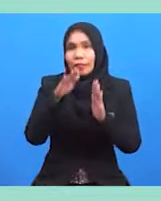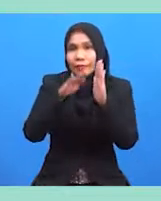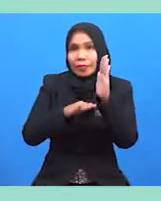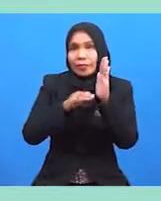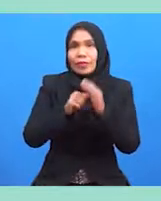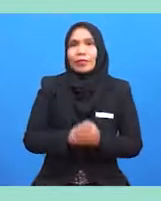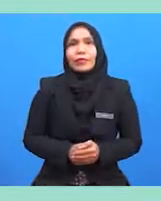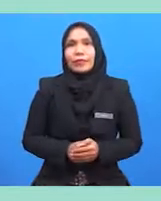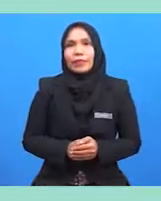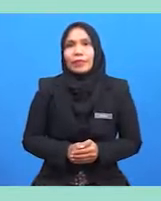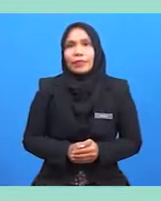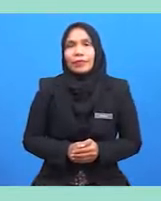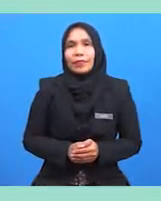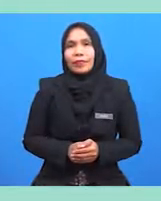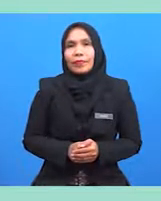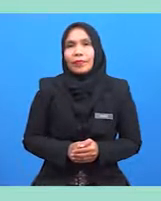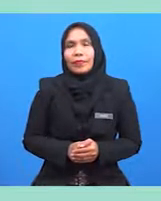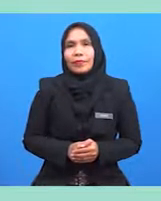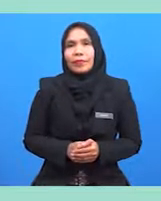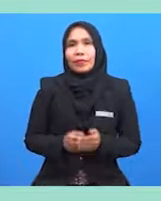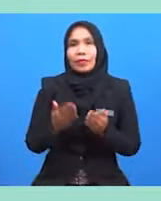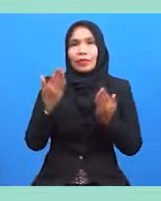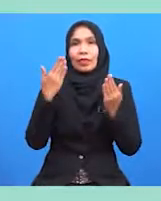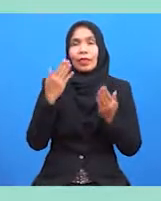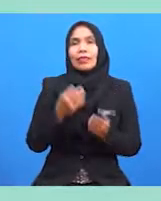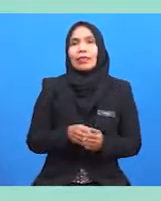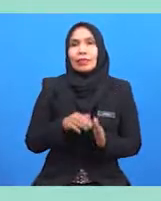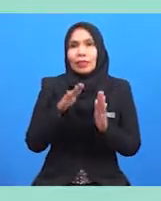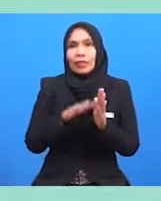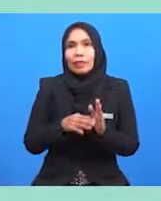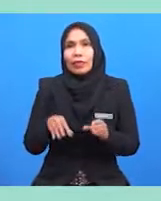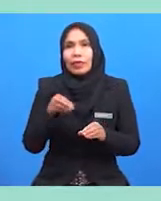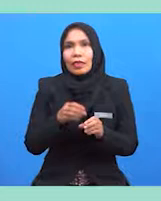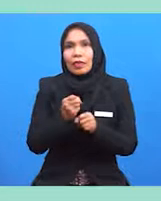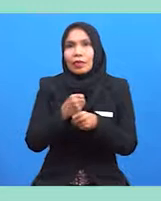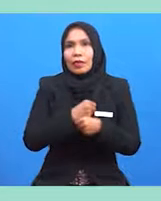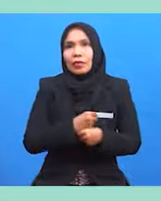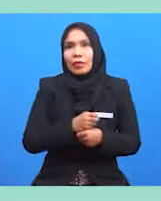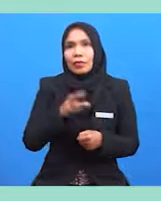80.59% dan sandaran minimum dalam bentuk rizab emas dan pertukaran asing.